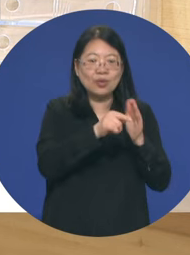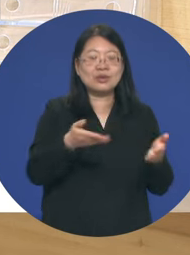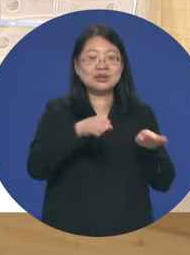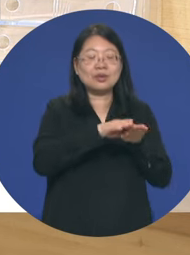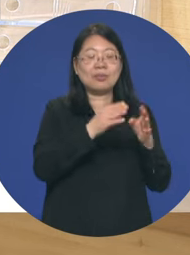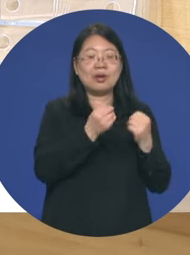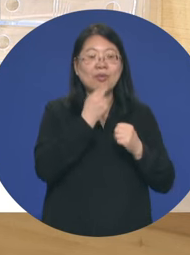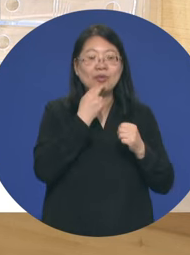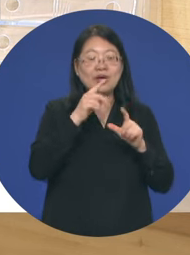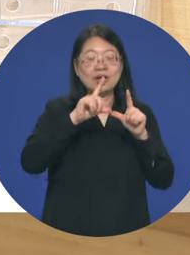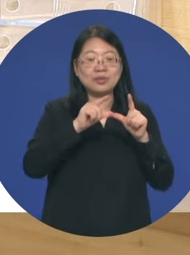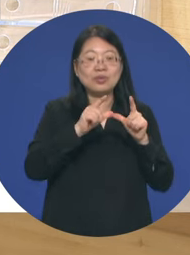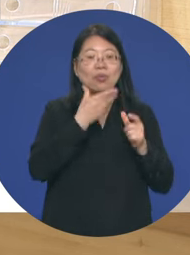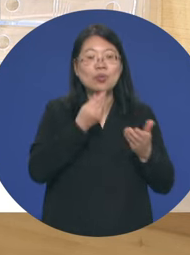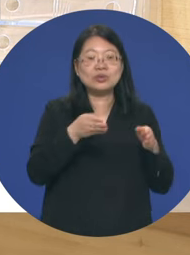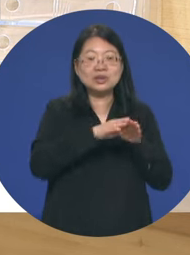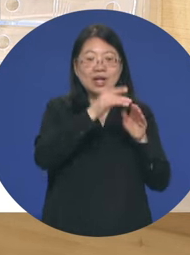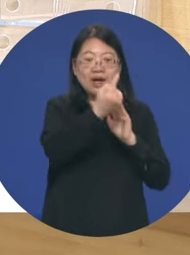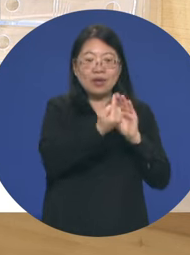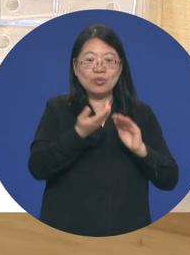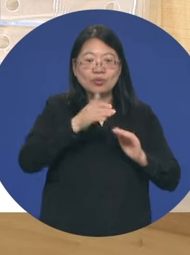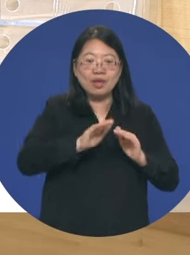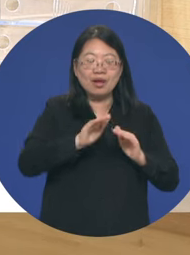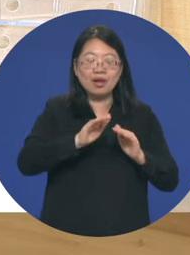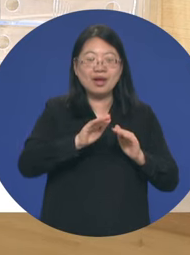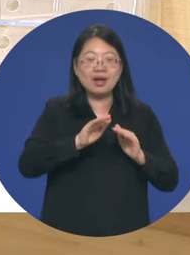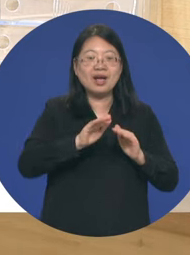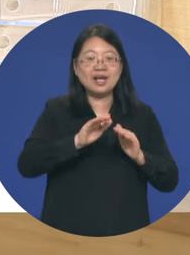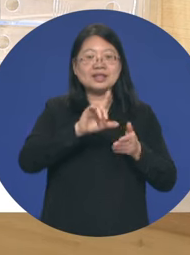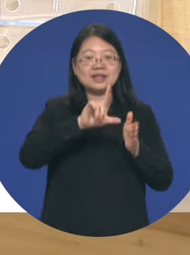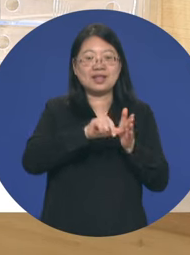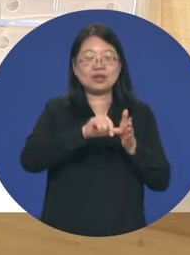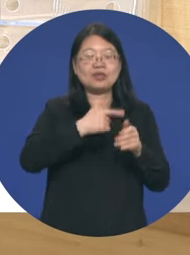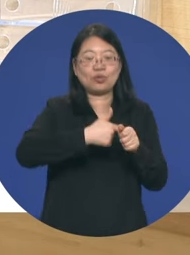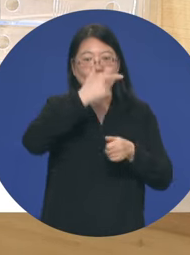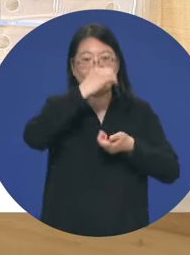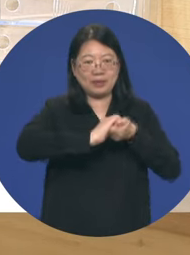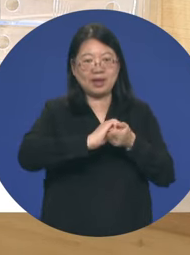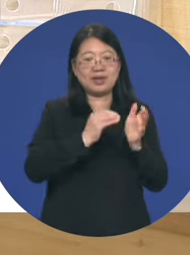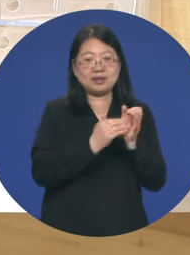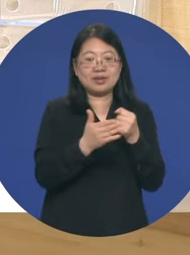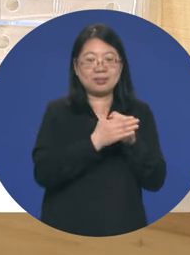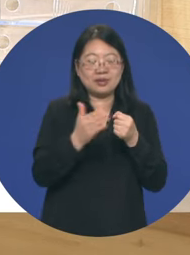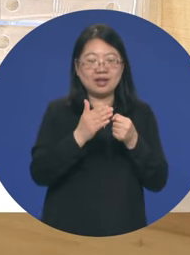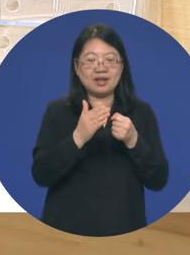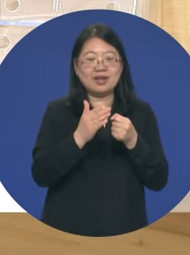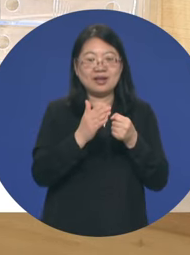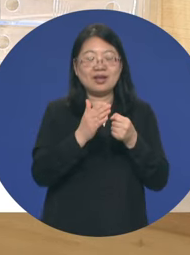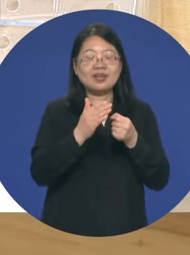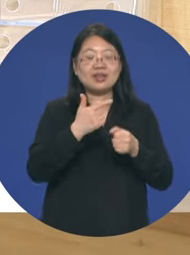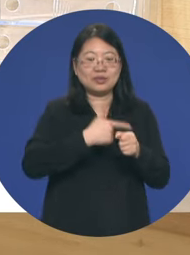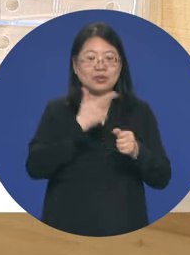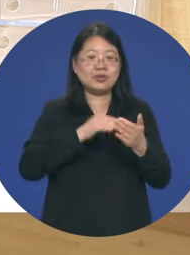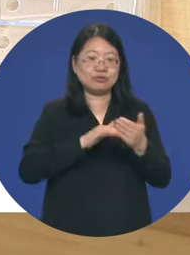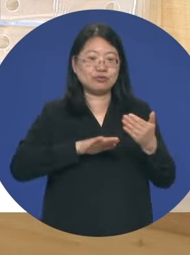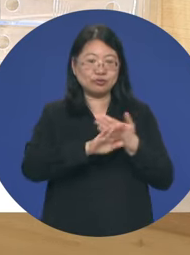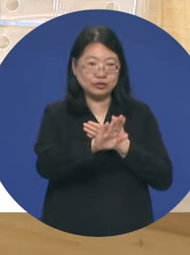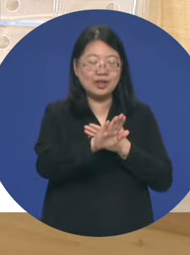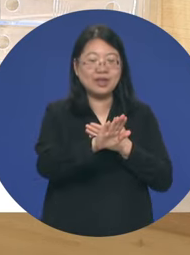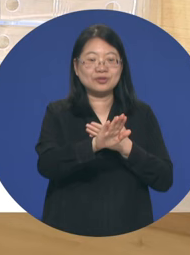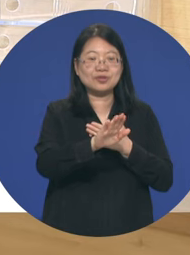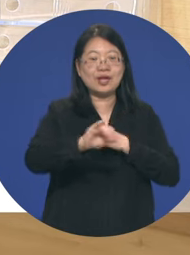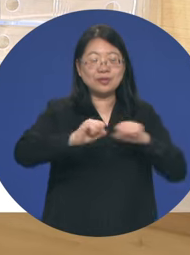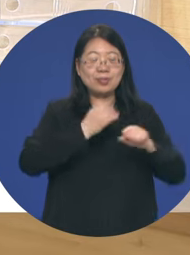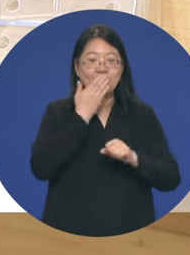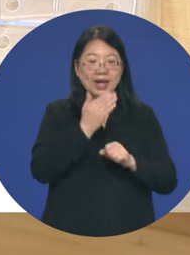그래서 대부분 복지관에 오는데 복지관의 운영 시간도 사실 정해져 있잖아요. 근데 이거를 좀 넘어서는 이런 기회가